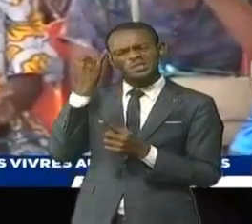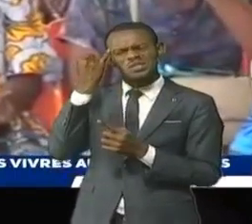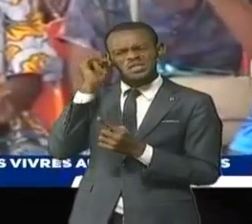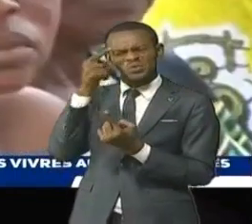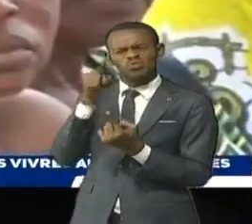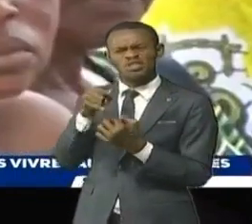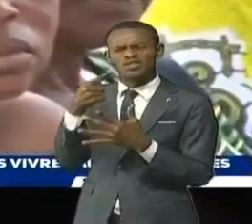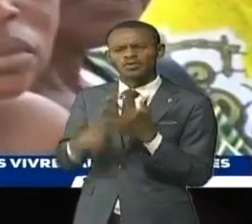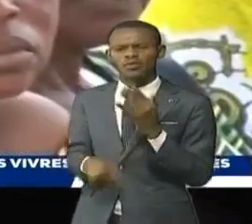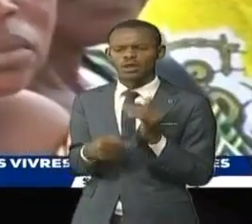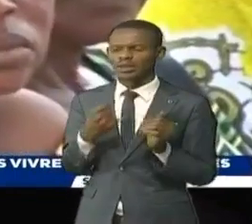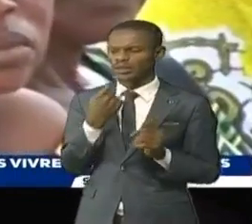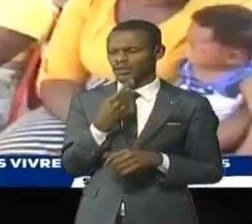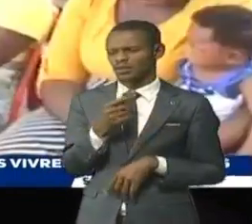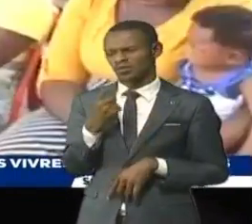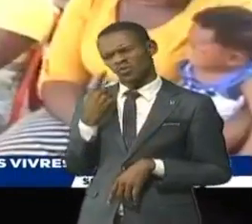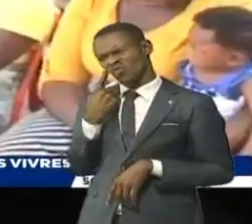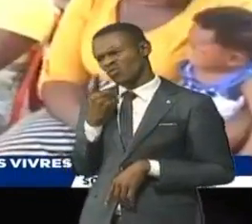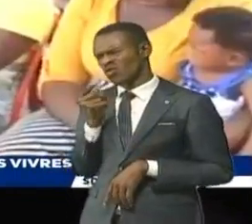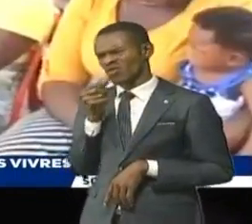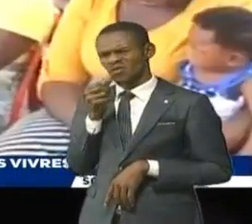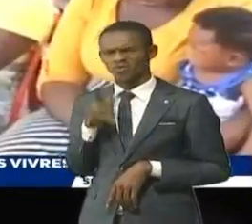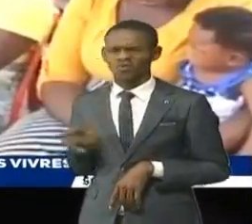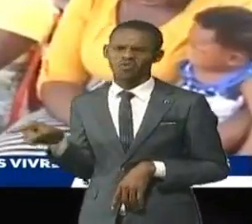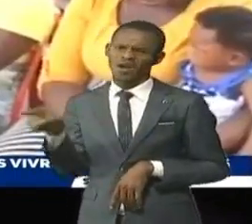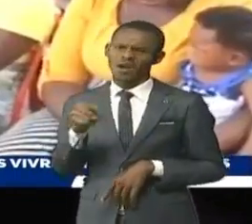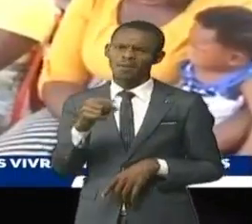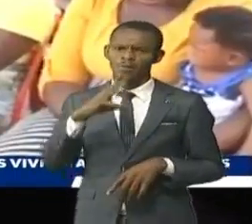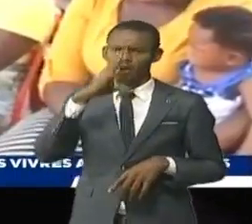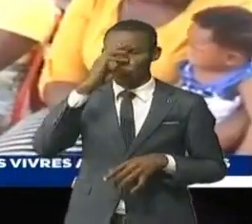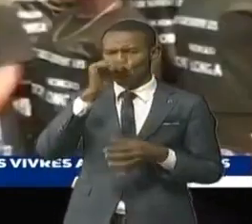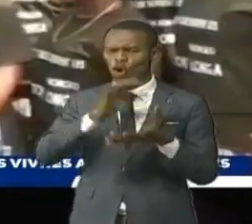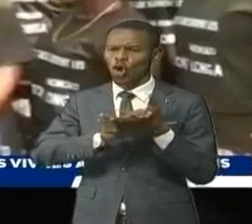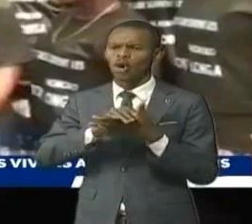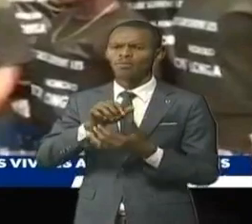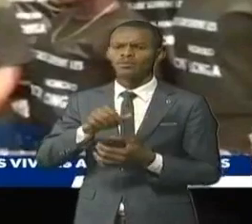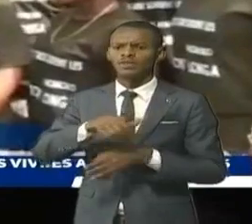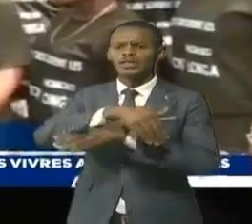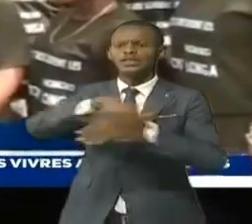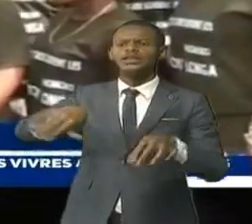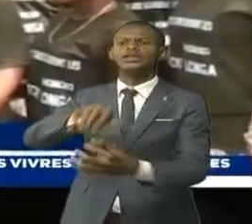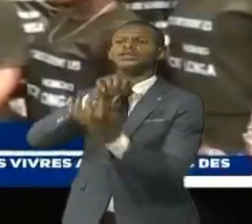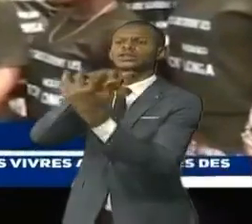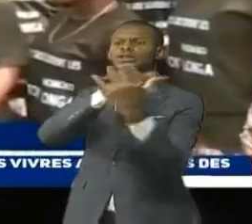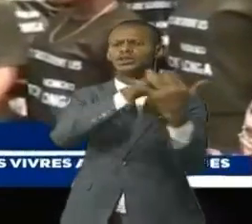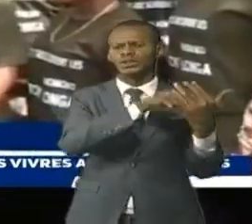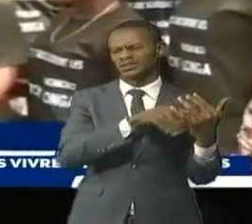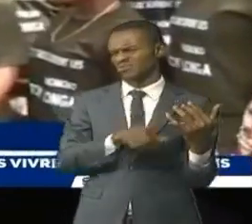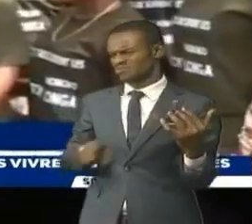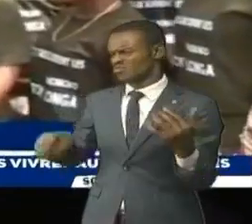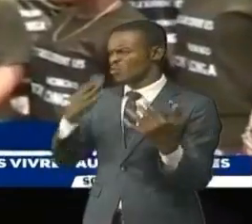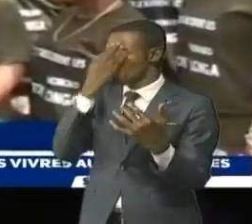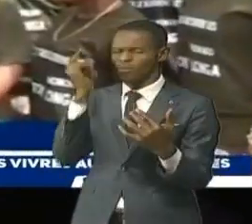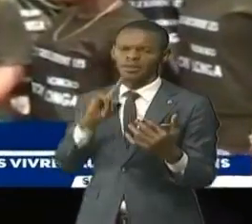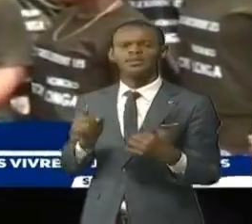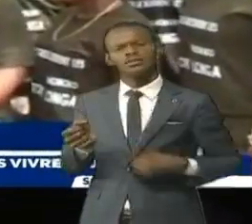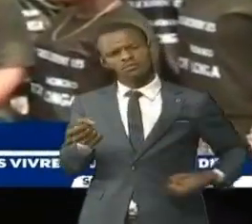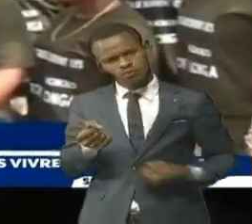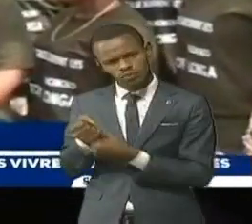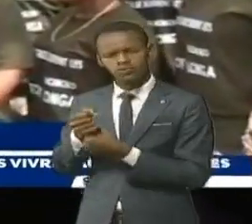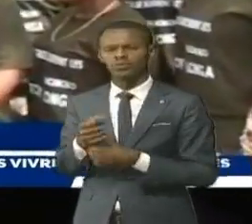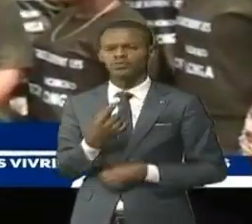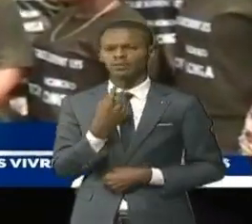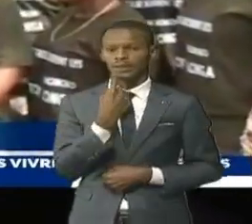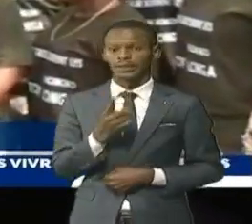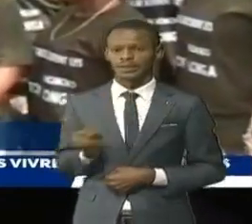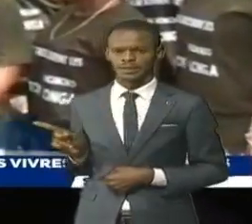le pays ne pas se sentir oubliées. Nous avons porté notre choix pour les camps CETA et il était question de venir aujourd'hui les